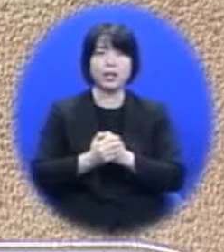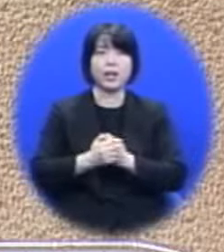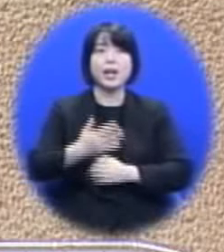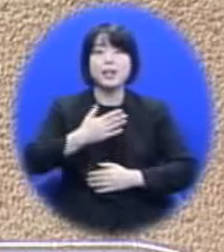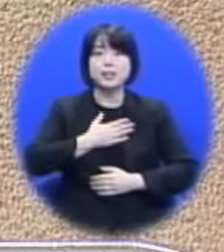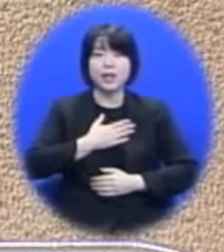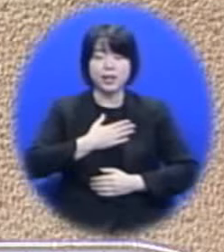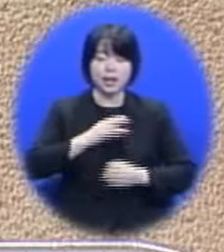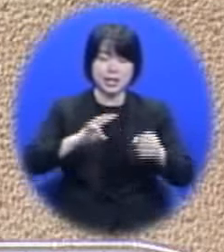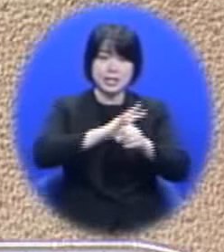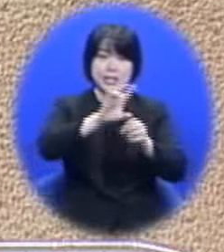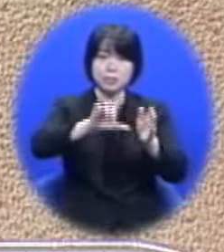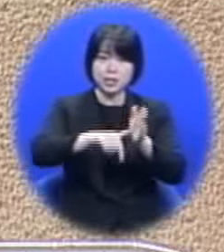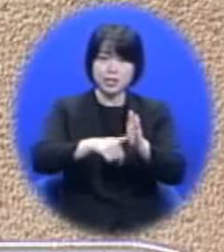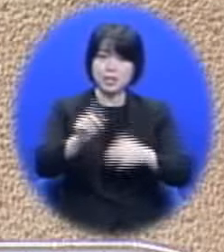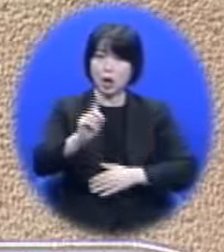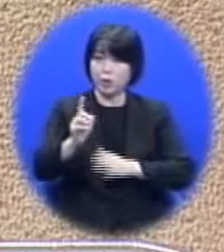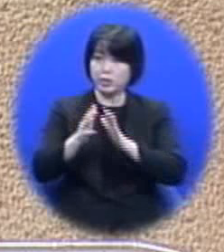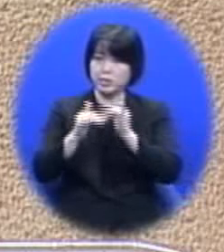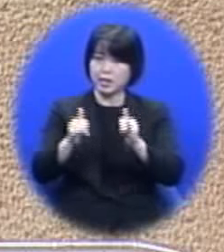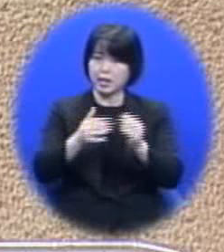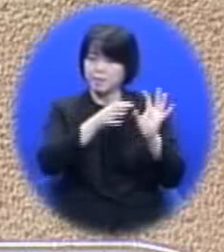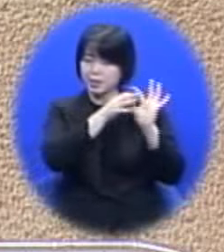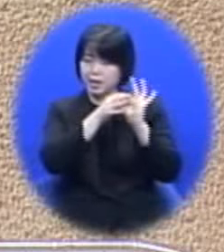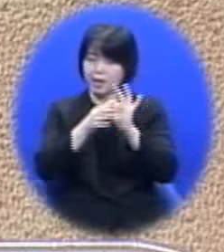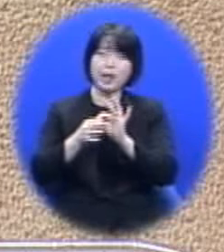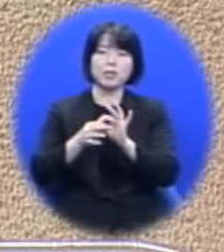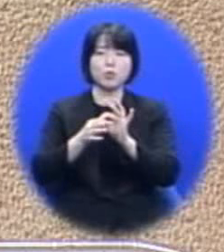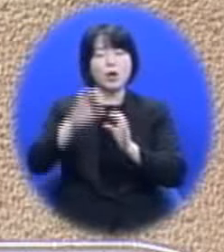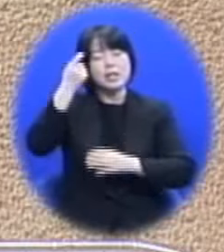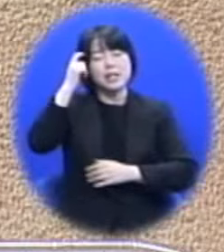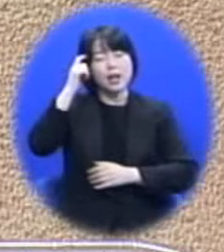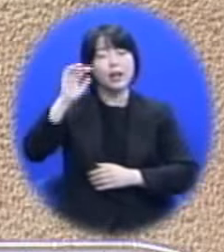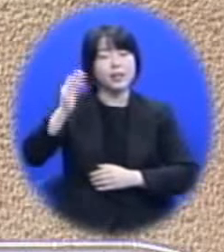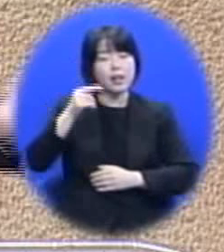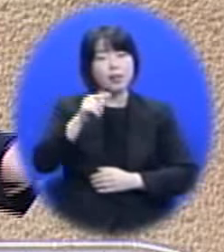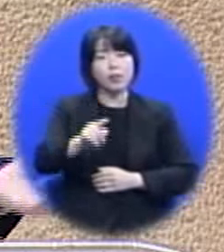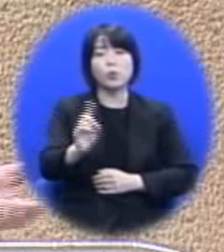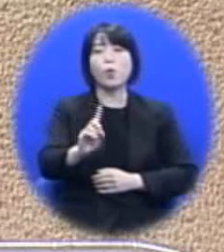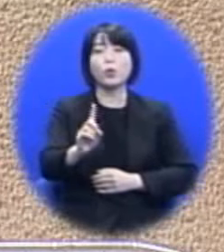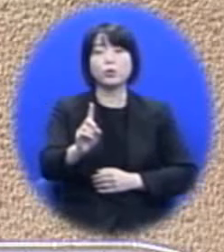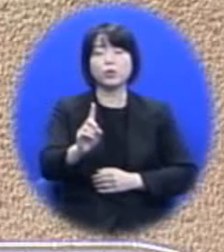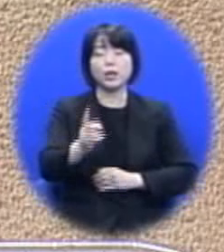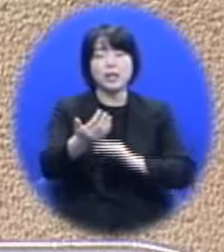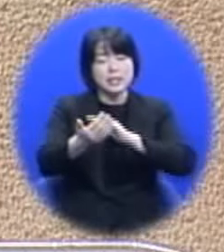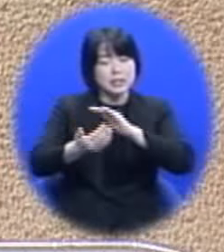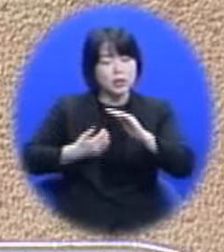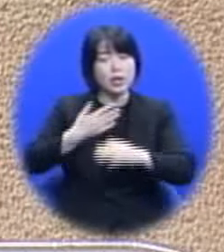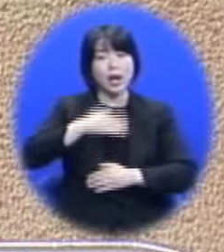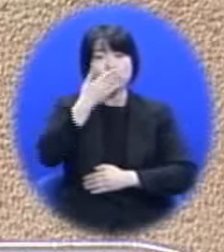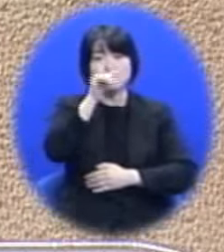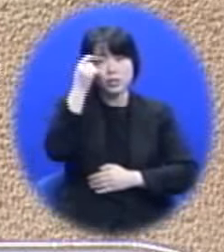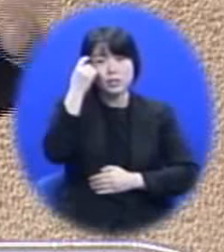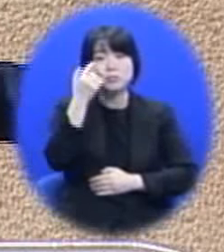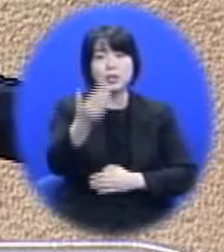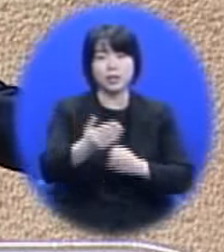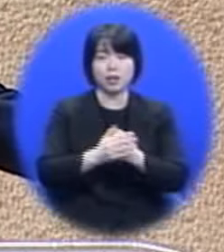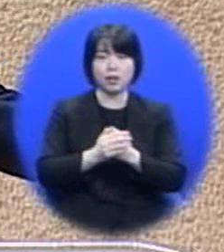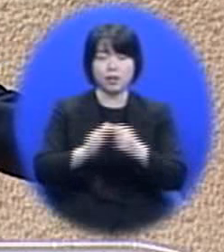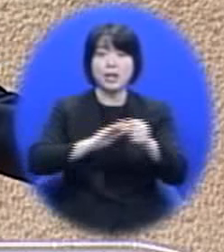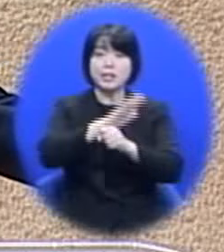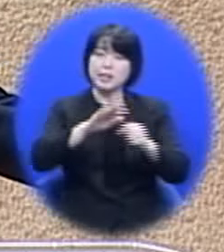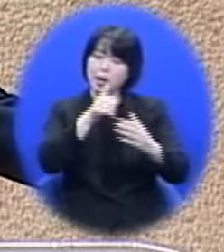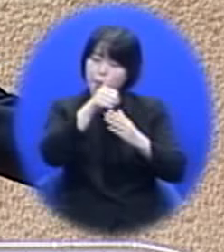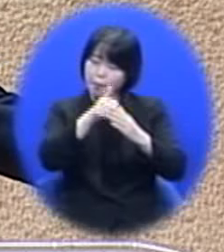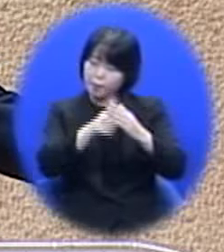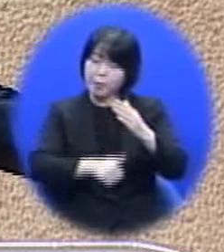내가 24시간 어떤 사람을 늘 생각하게 될 거라고 어떻게 생각할 수 있었겠어요? 사랑에 빠지고